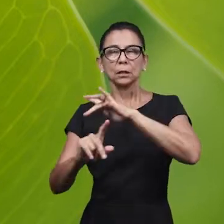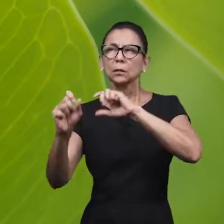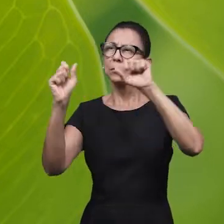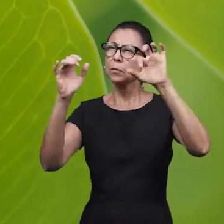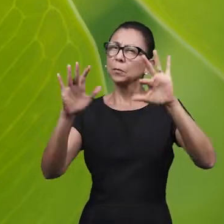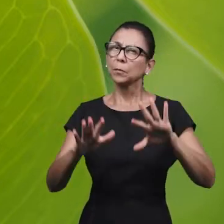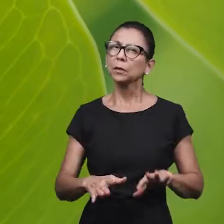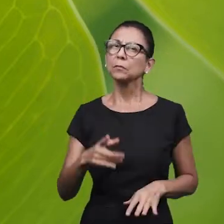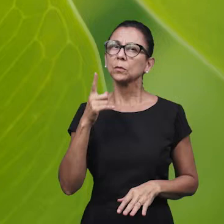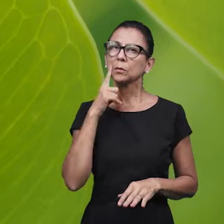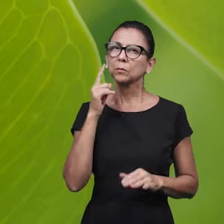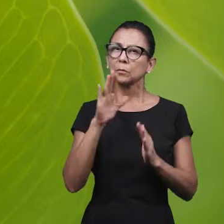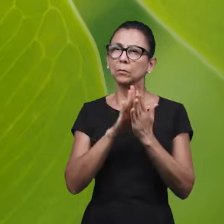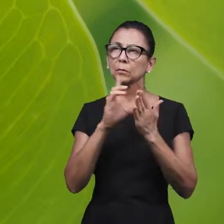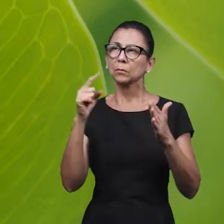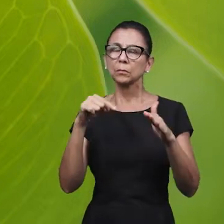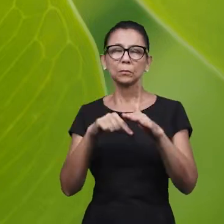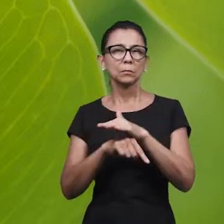voyons que